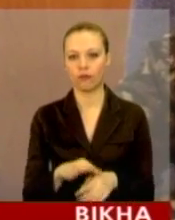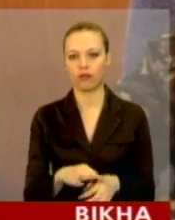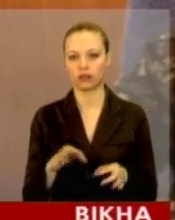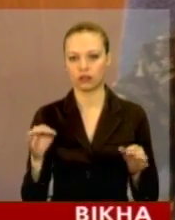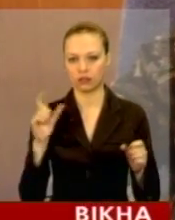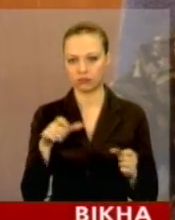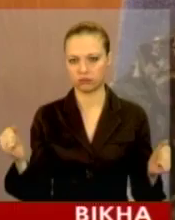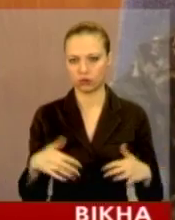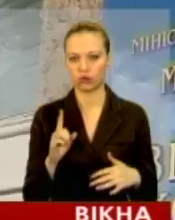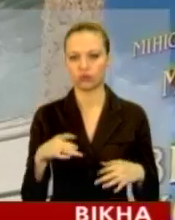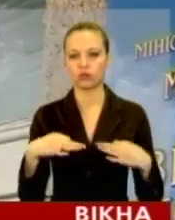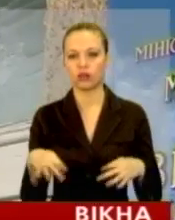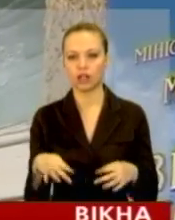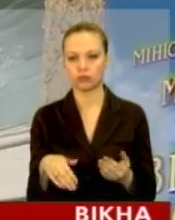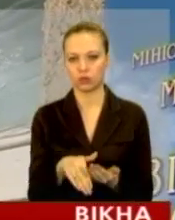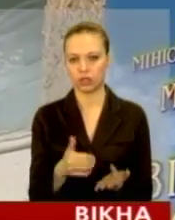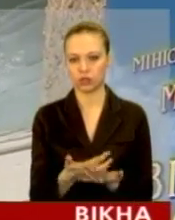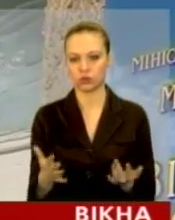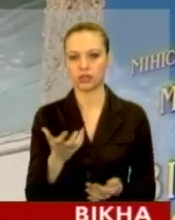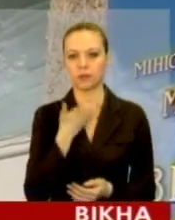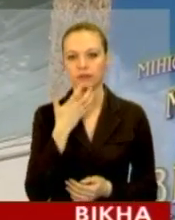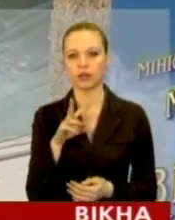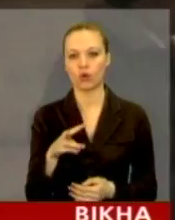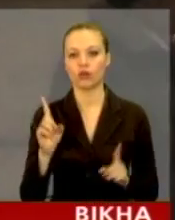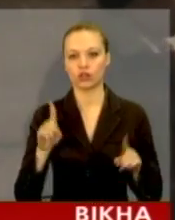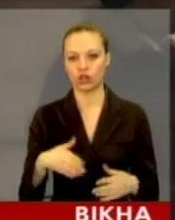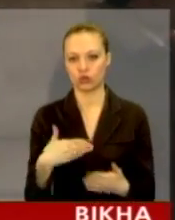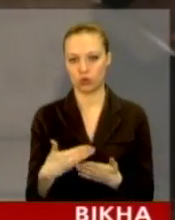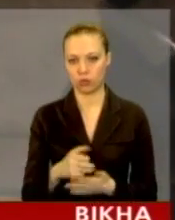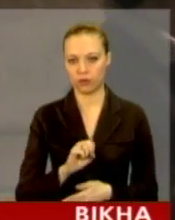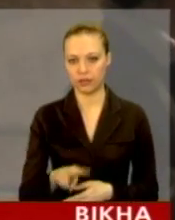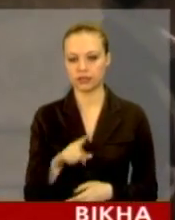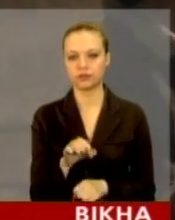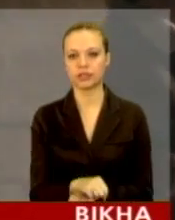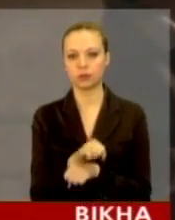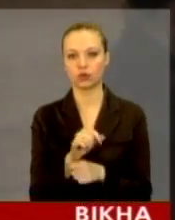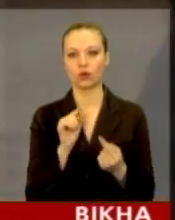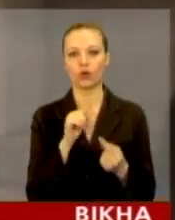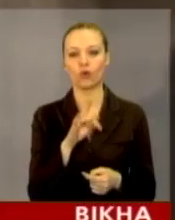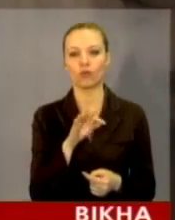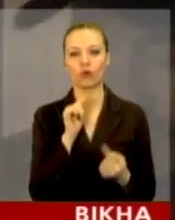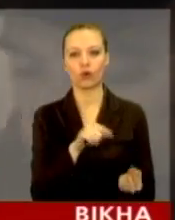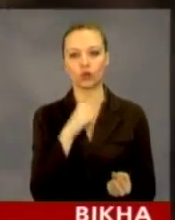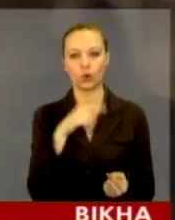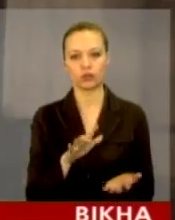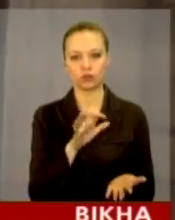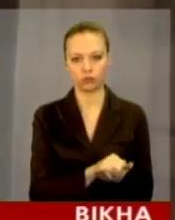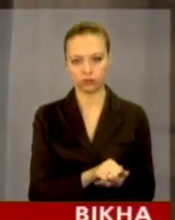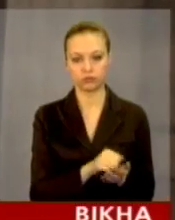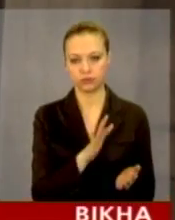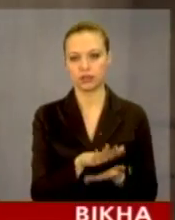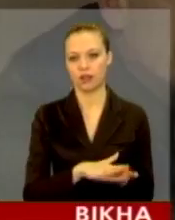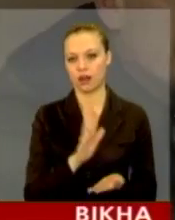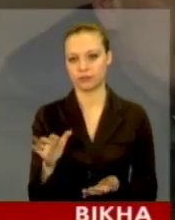мобілізації людських і транспортних ресурсів. Південь. У Миколаєві теж добровільці. З мітингу проти російської окупації йдуть